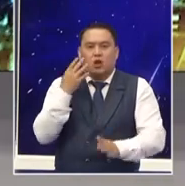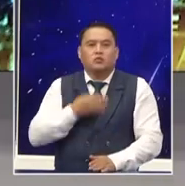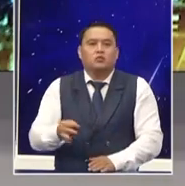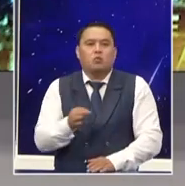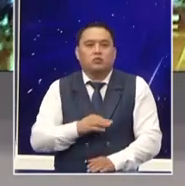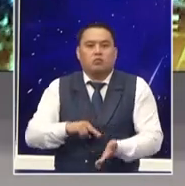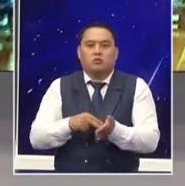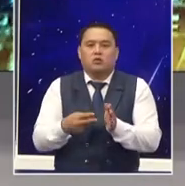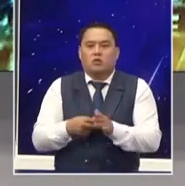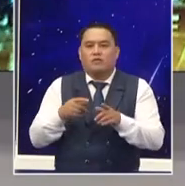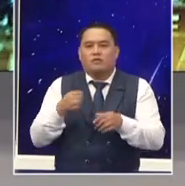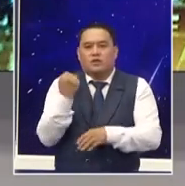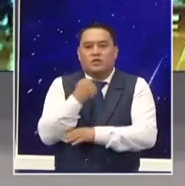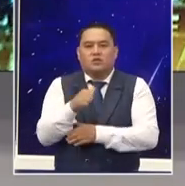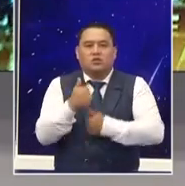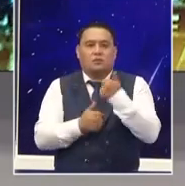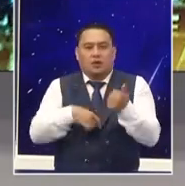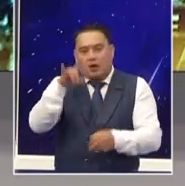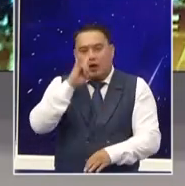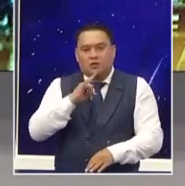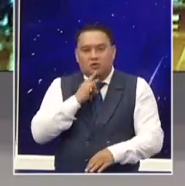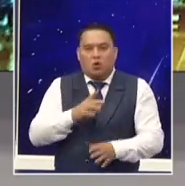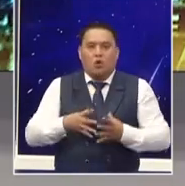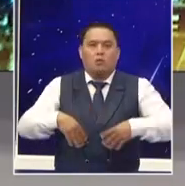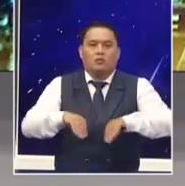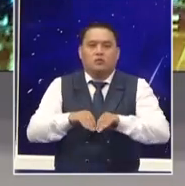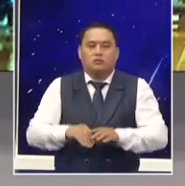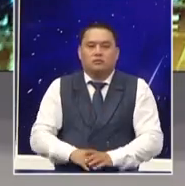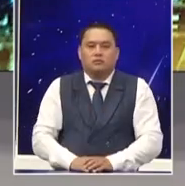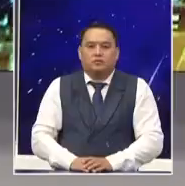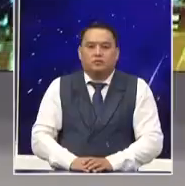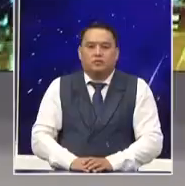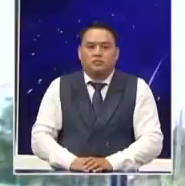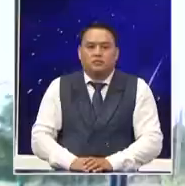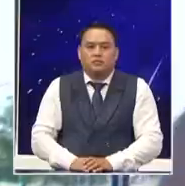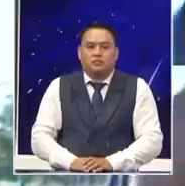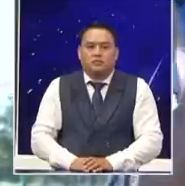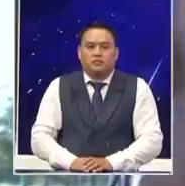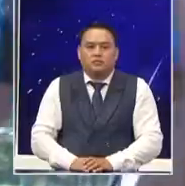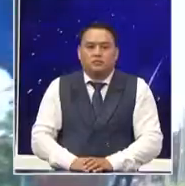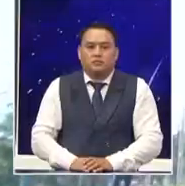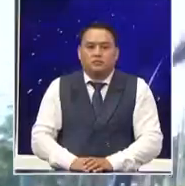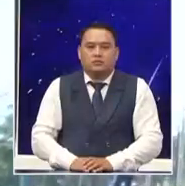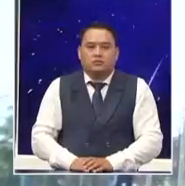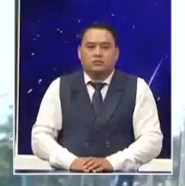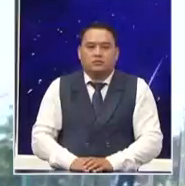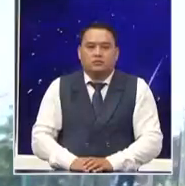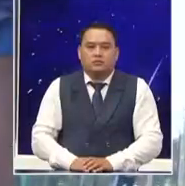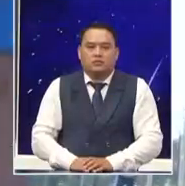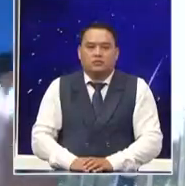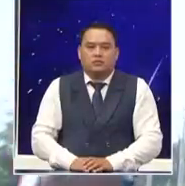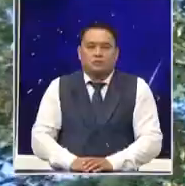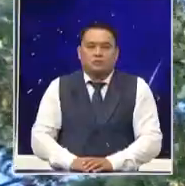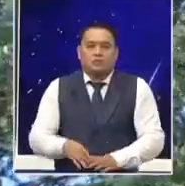сборной Алматинской области планируют выиграть чемпионат Казахстана в общекомандном зачете. В 12 лет Рустем Сакенов посвятил